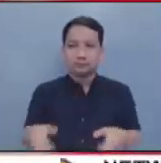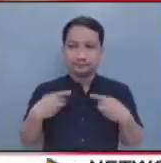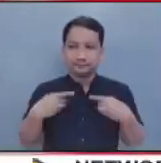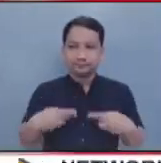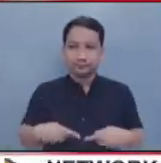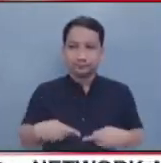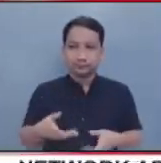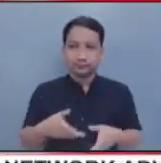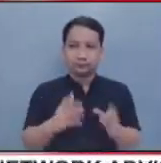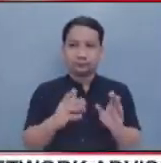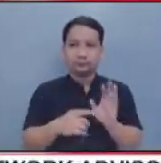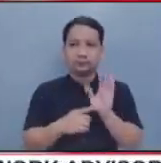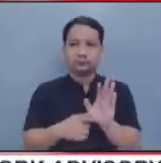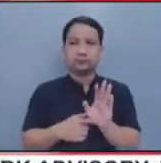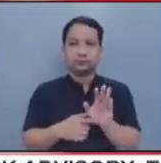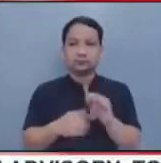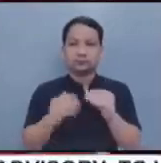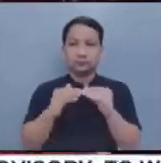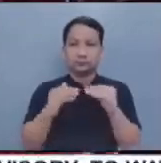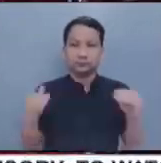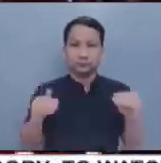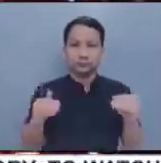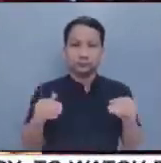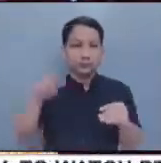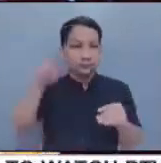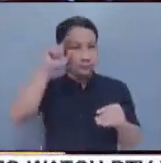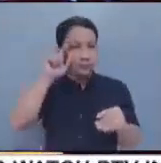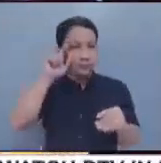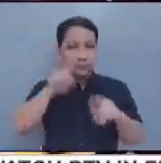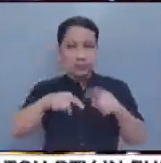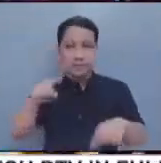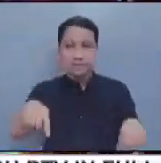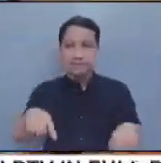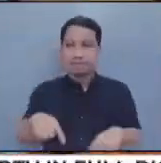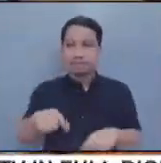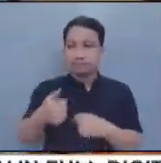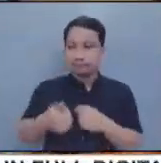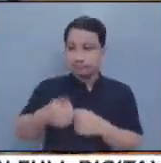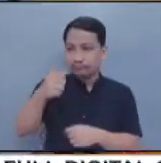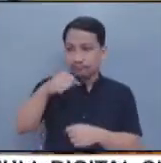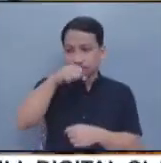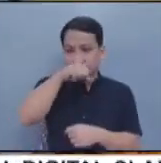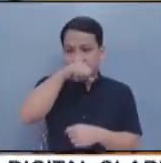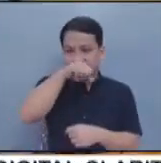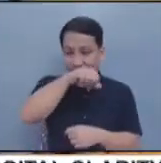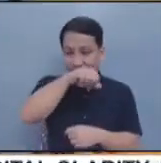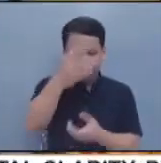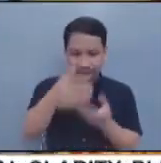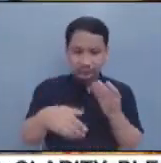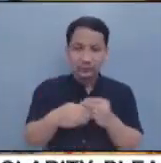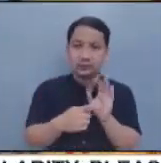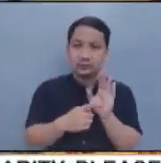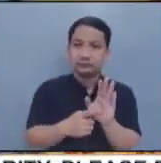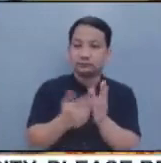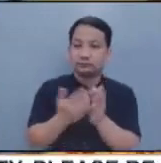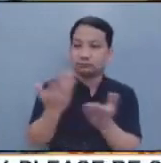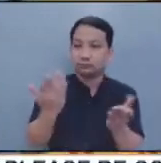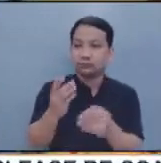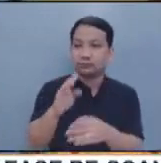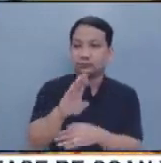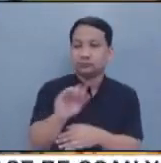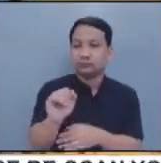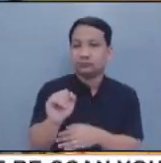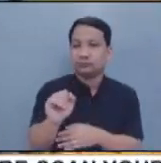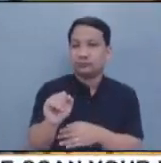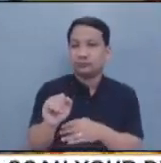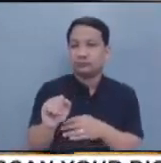ang pagkakakilanlan sa iba't ibang kasarian. Nakapagtapos na rin ang unang batch ng mga graduates ng kursong Bachelor of Science